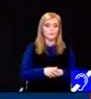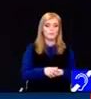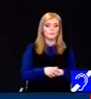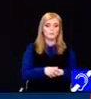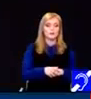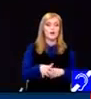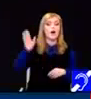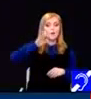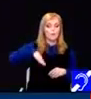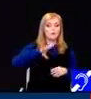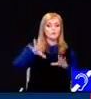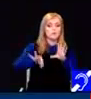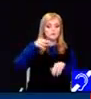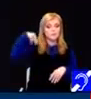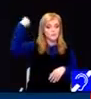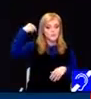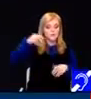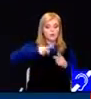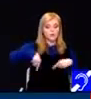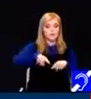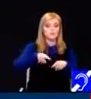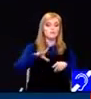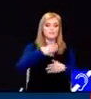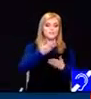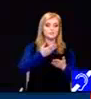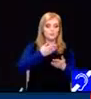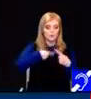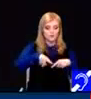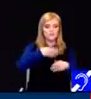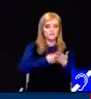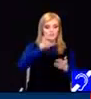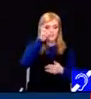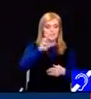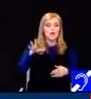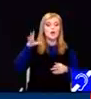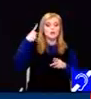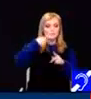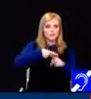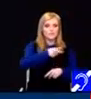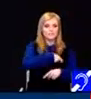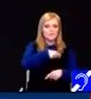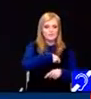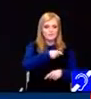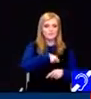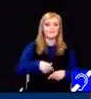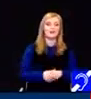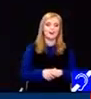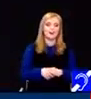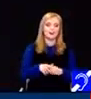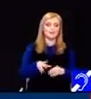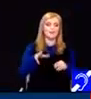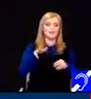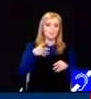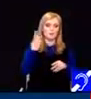Basarabiei. Ulterior este ales președinte al Biroului de Organizare al Sfatului Țării și deputat în acest prim parlament care a votat unirea Basarabiei